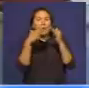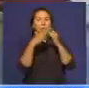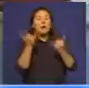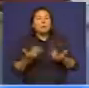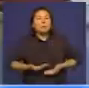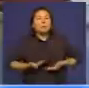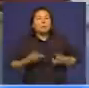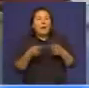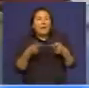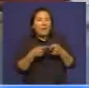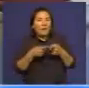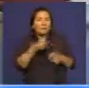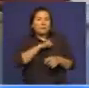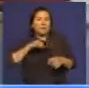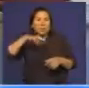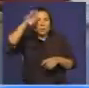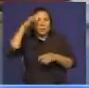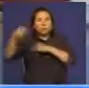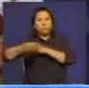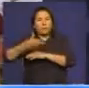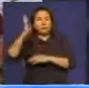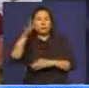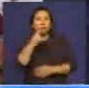проживание съемной квартиры будет платить государство.